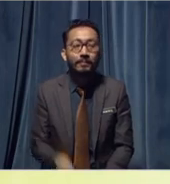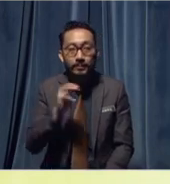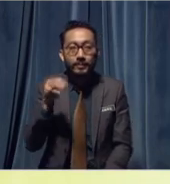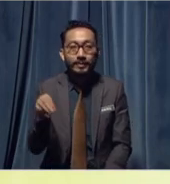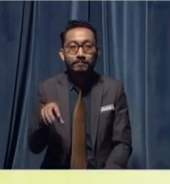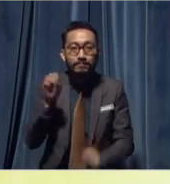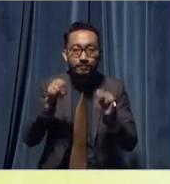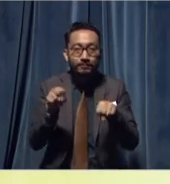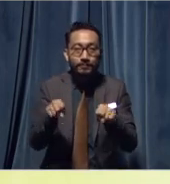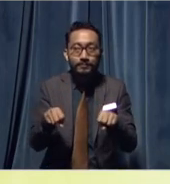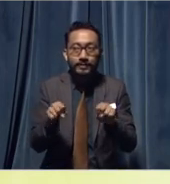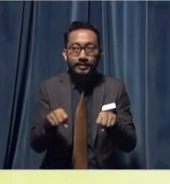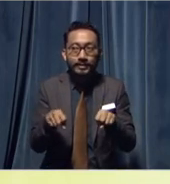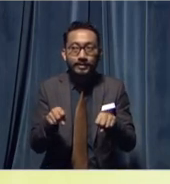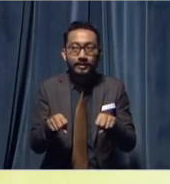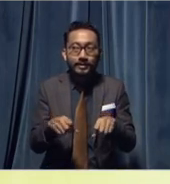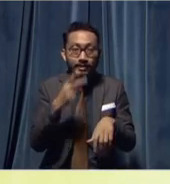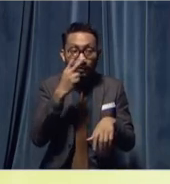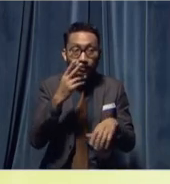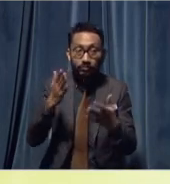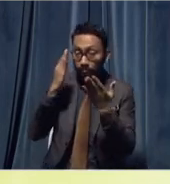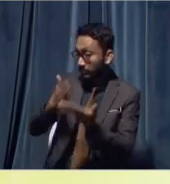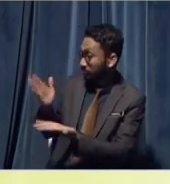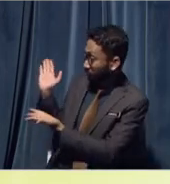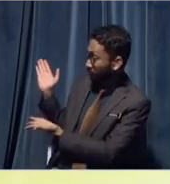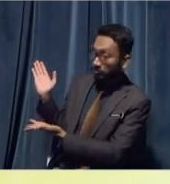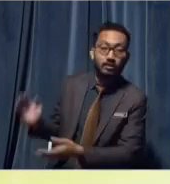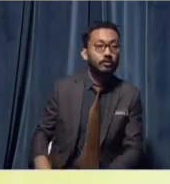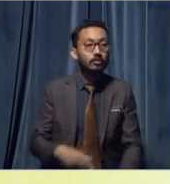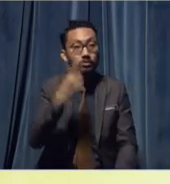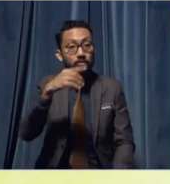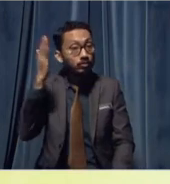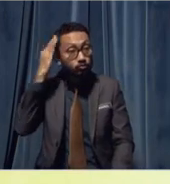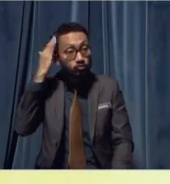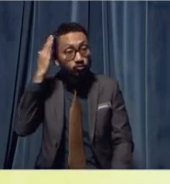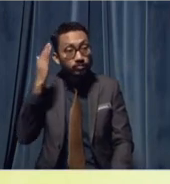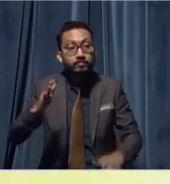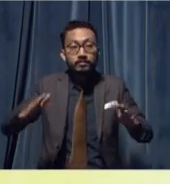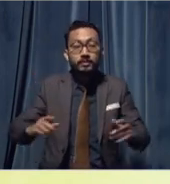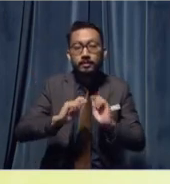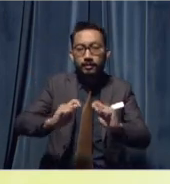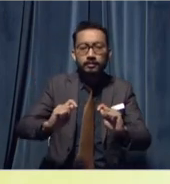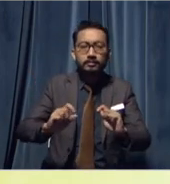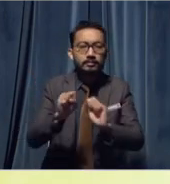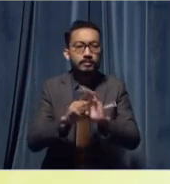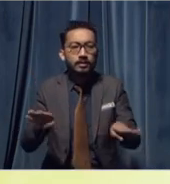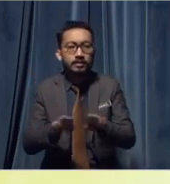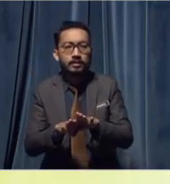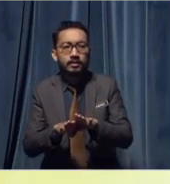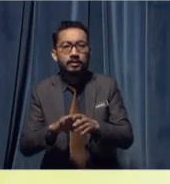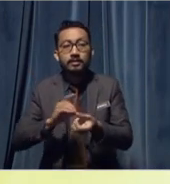ya? Murid-murid boleh lihat paparan untuk mengetahui tindakan